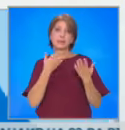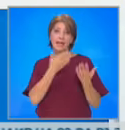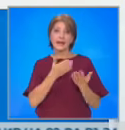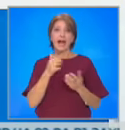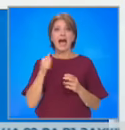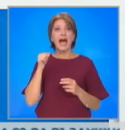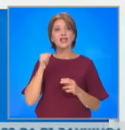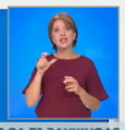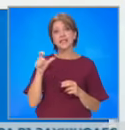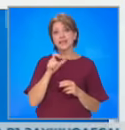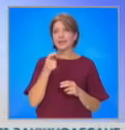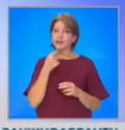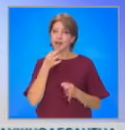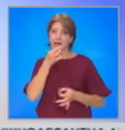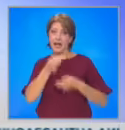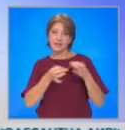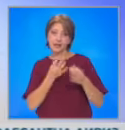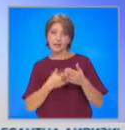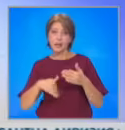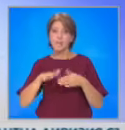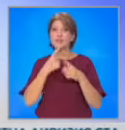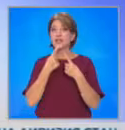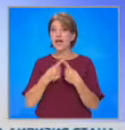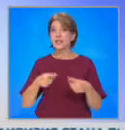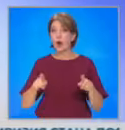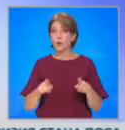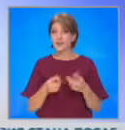Сали, която ще ни разкаже повече за концерт. Здравей!